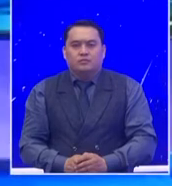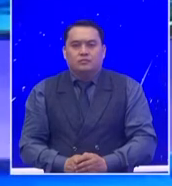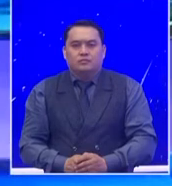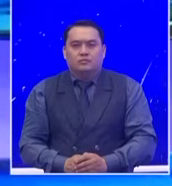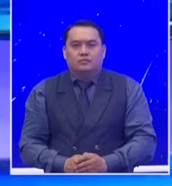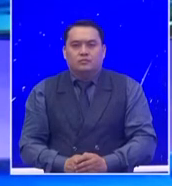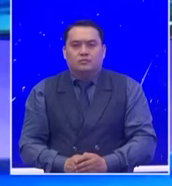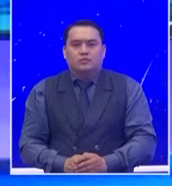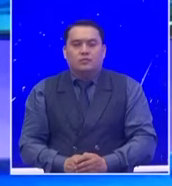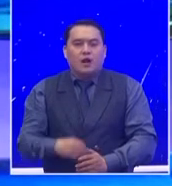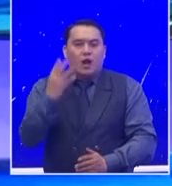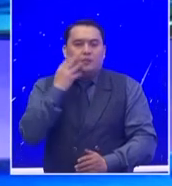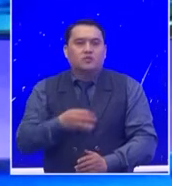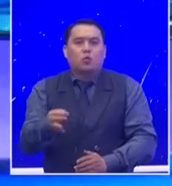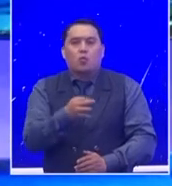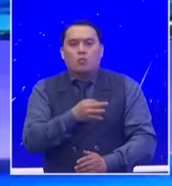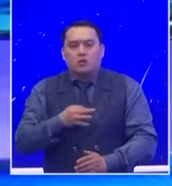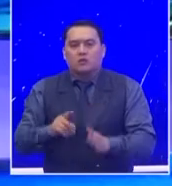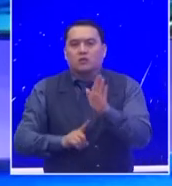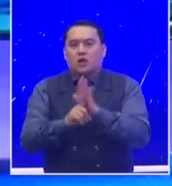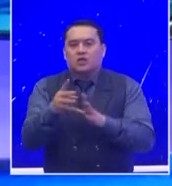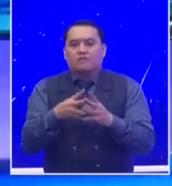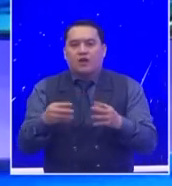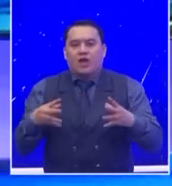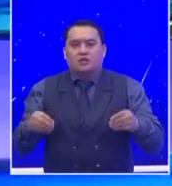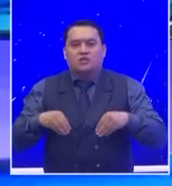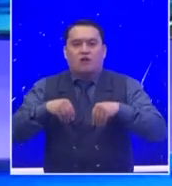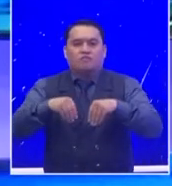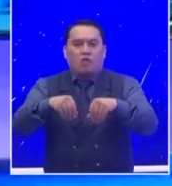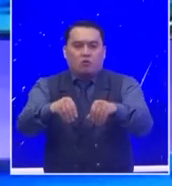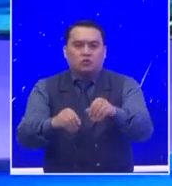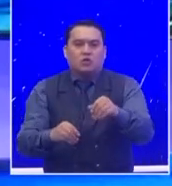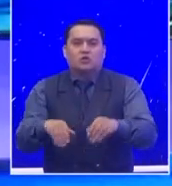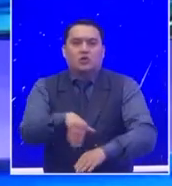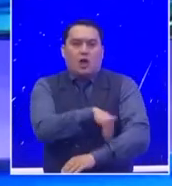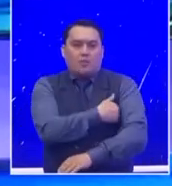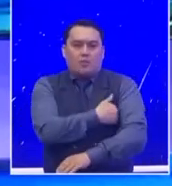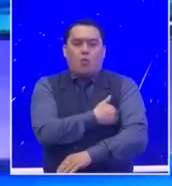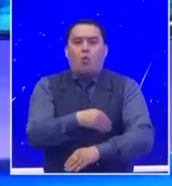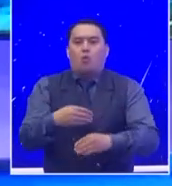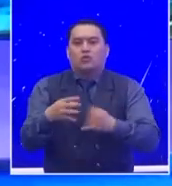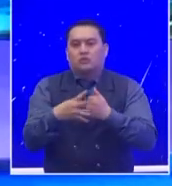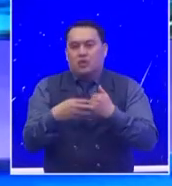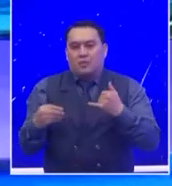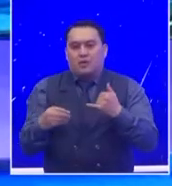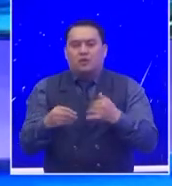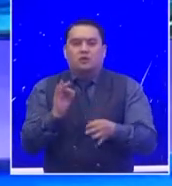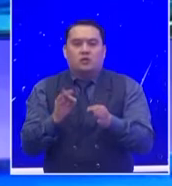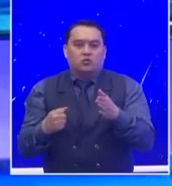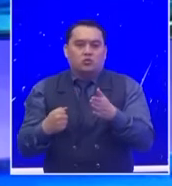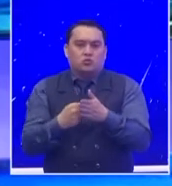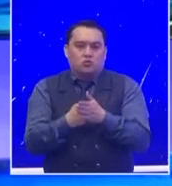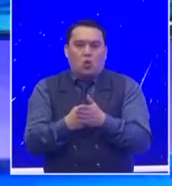К другим темам. В Алматинской области началась весенняя посевная кампания. Температура почвы на глубине сева